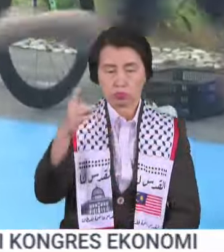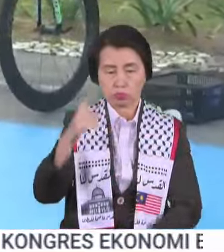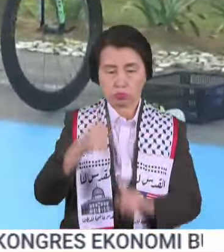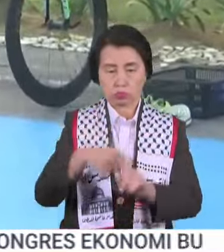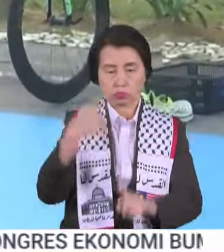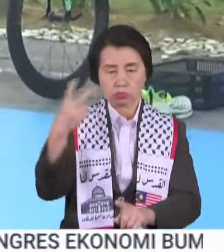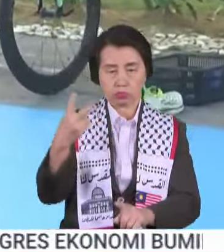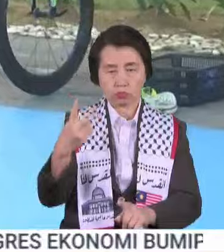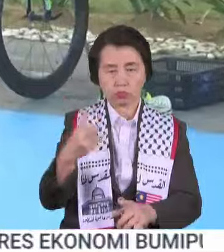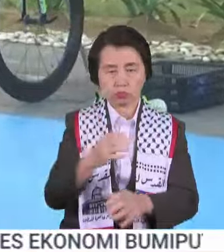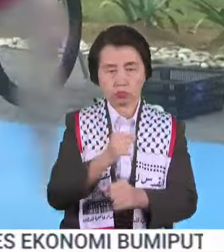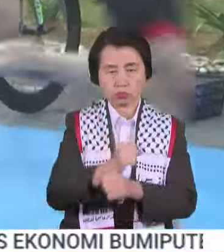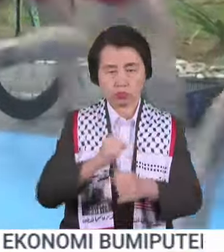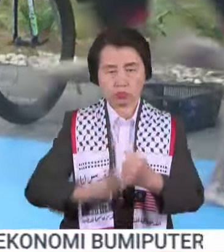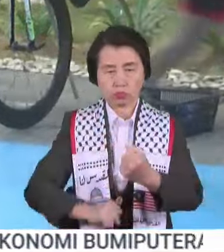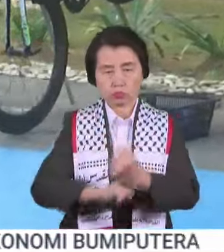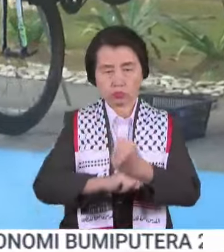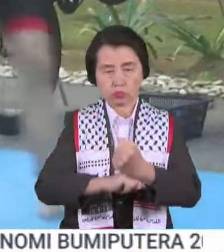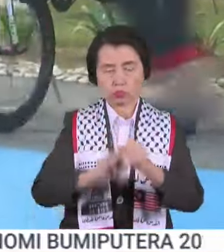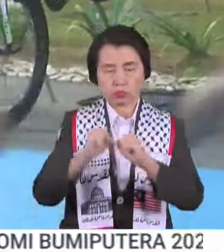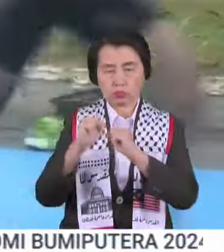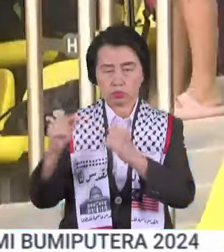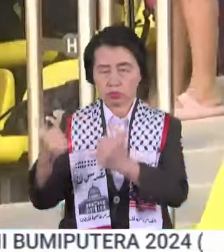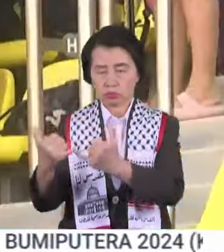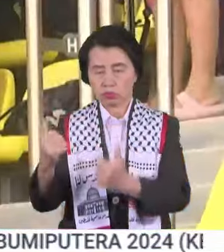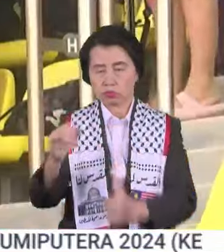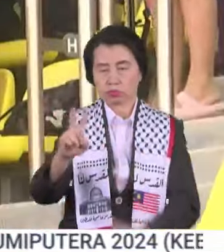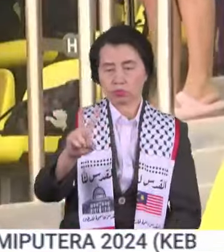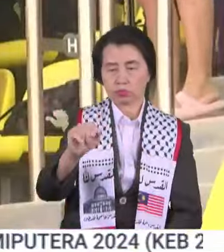Februari mendapat tajaan daripada syarikat V.